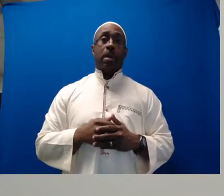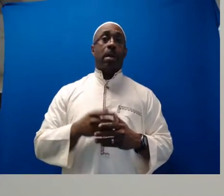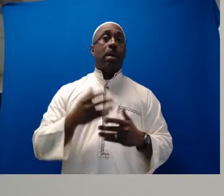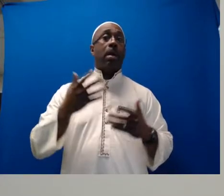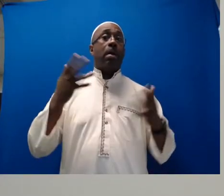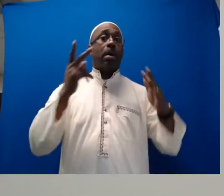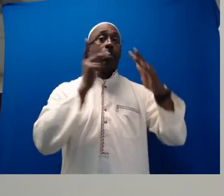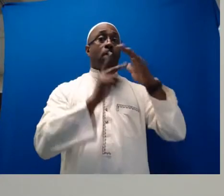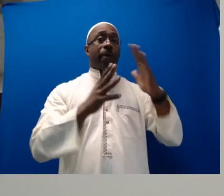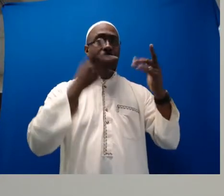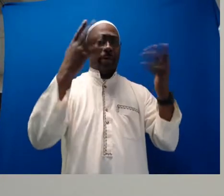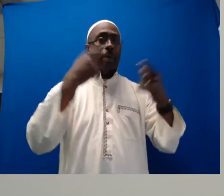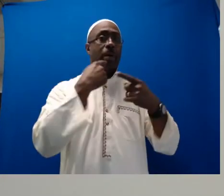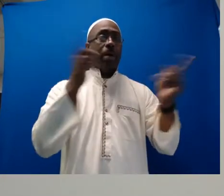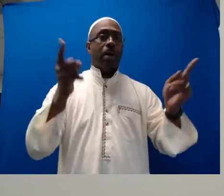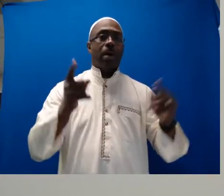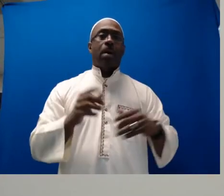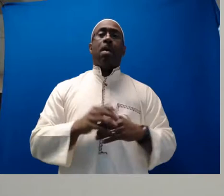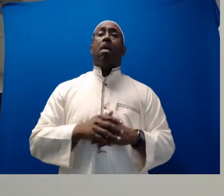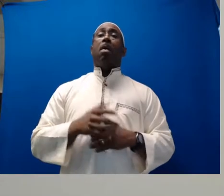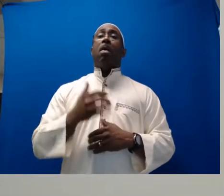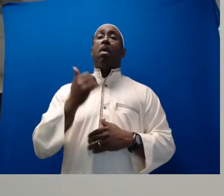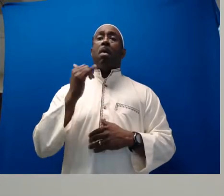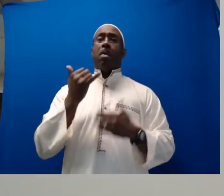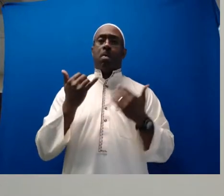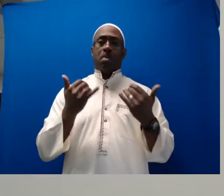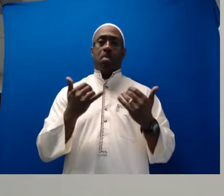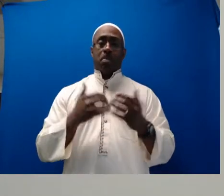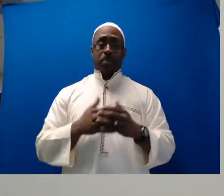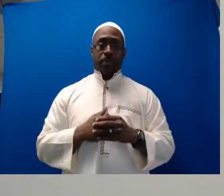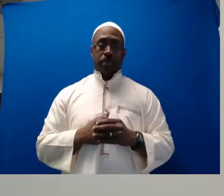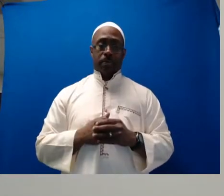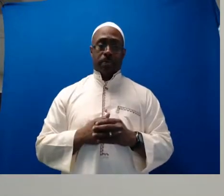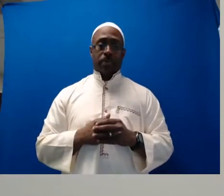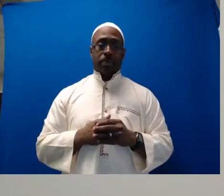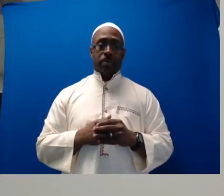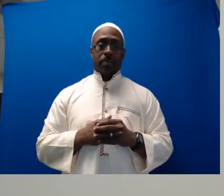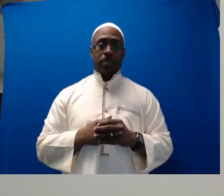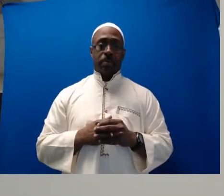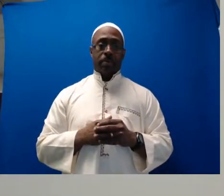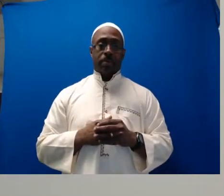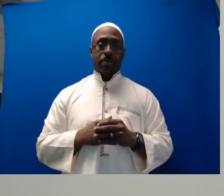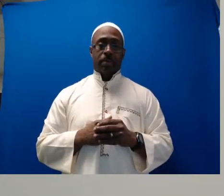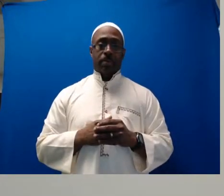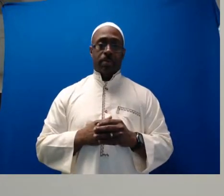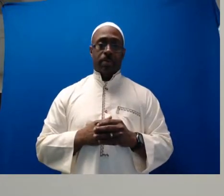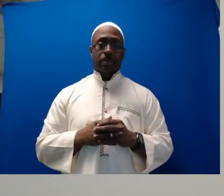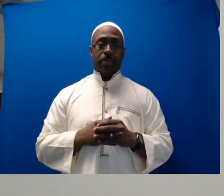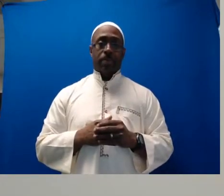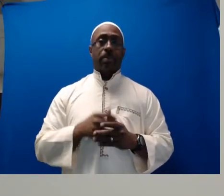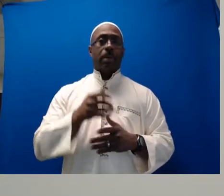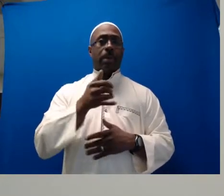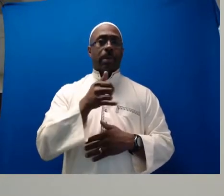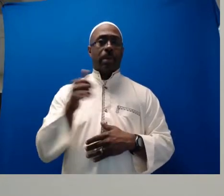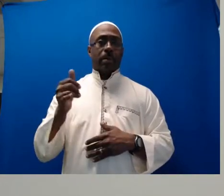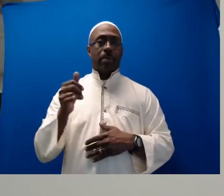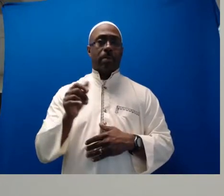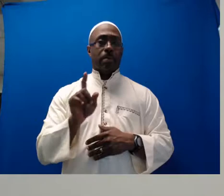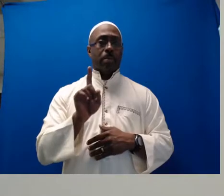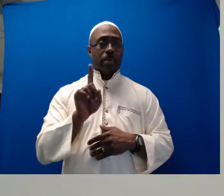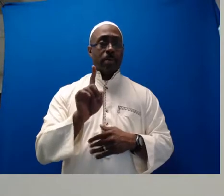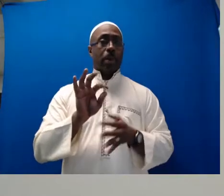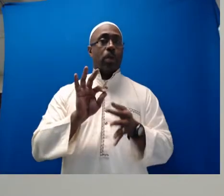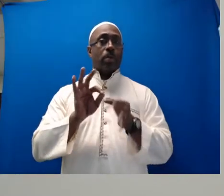said, إِنَّ الْأَذَانَ يَوْمَ الْجُمُعَةِ كَانَ أَوَّلُهُ حِينَ يَجْلِسُ الْإِمَامُ